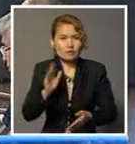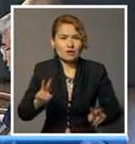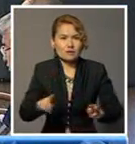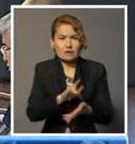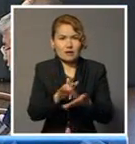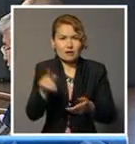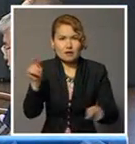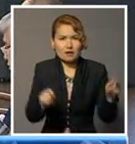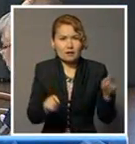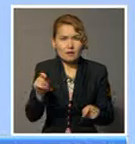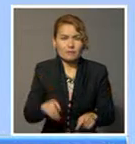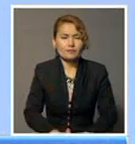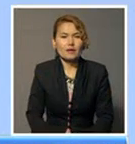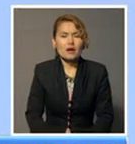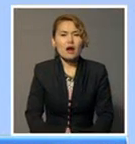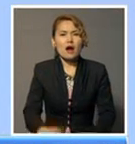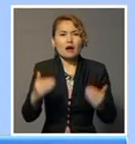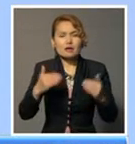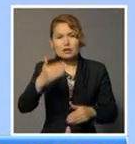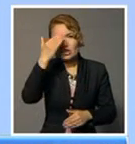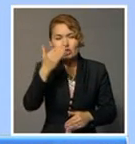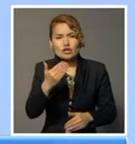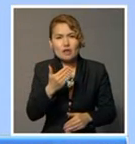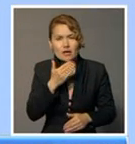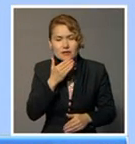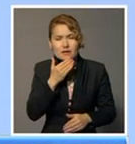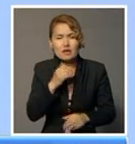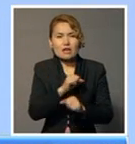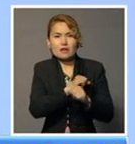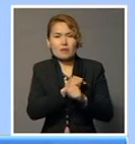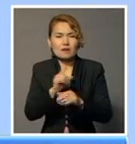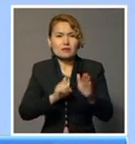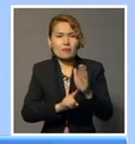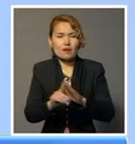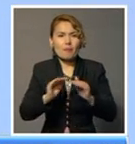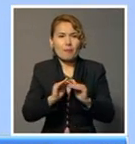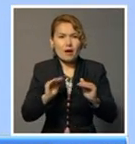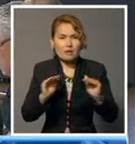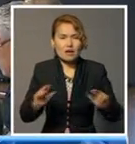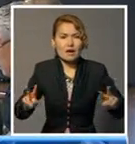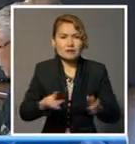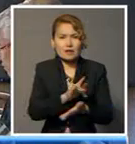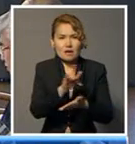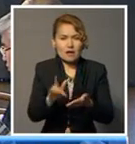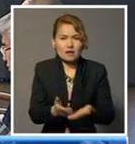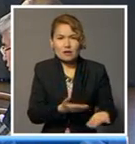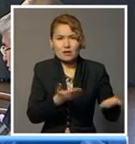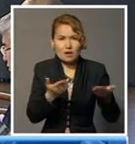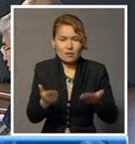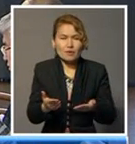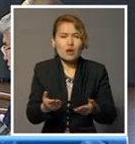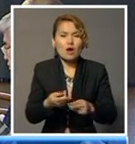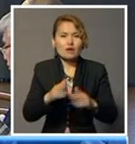Олардың жазғы демалысын ұйымдастыру үшін республикада 14 мыңға жуық денсаулық лагері